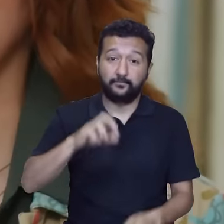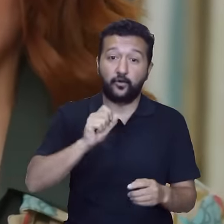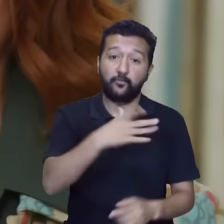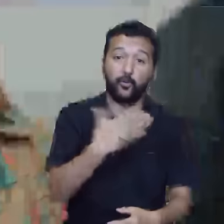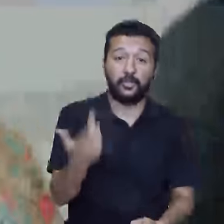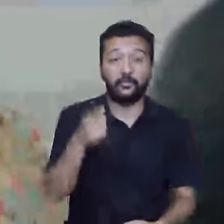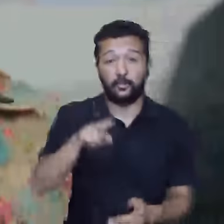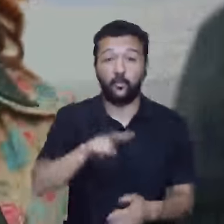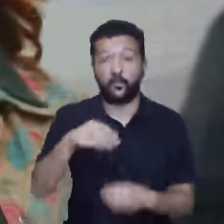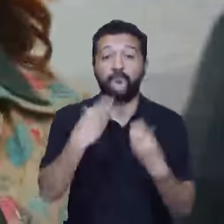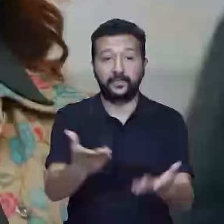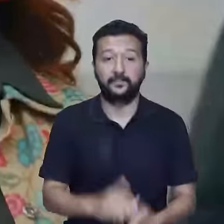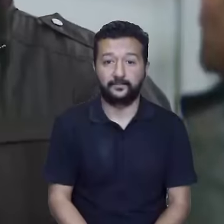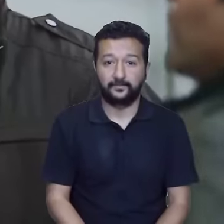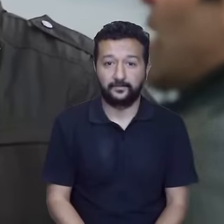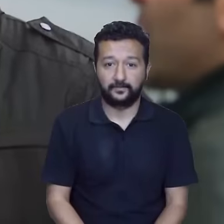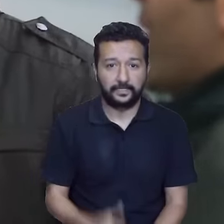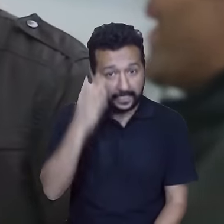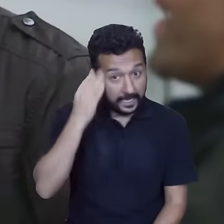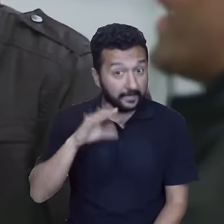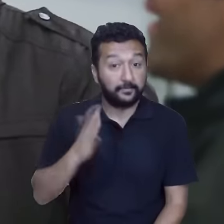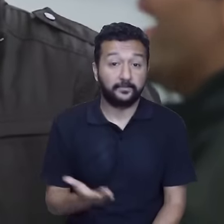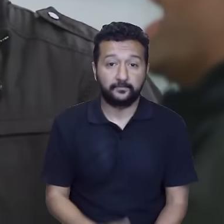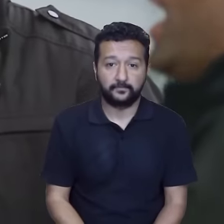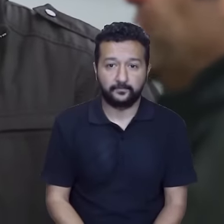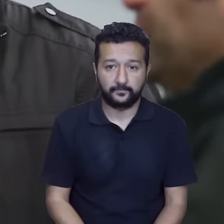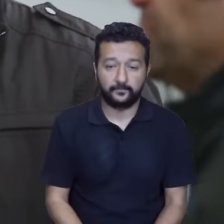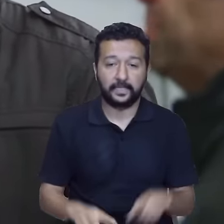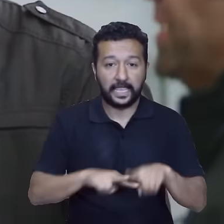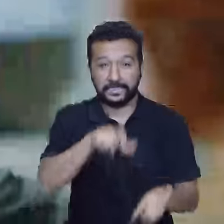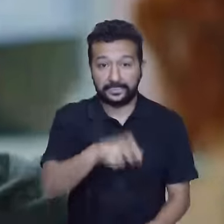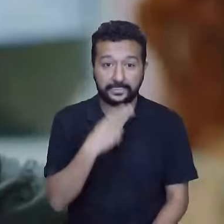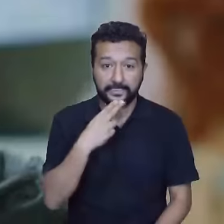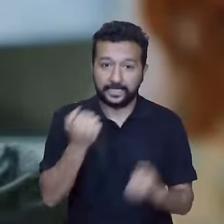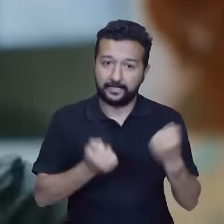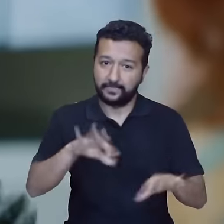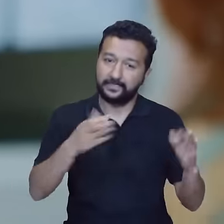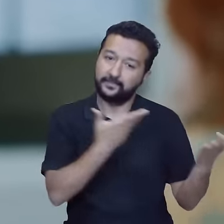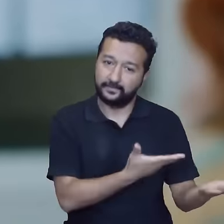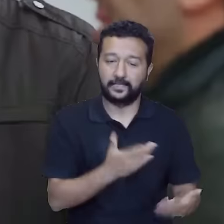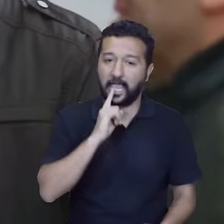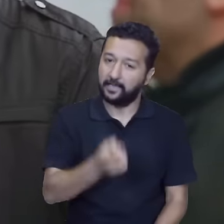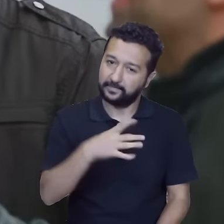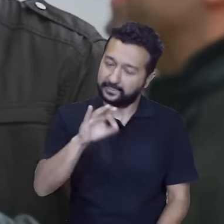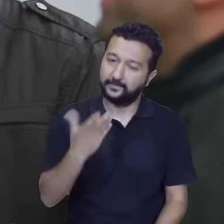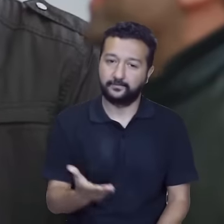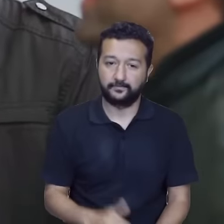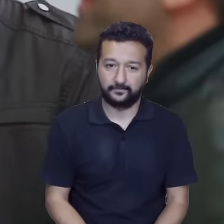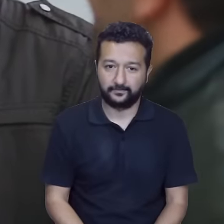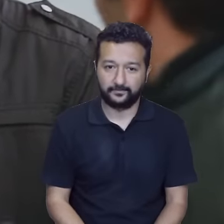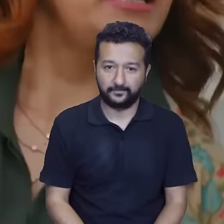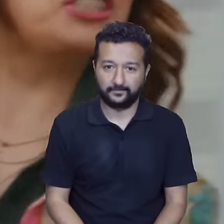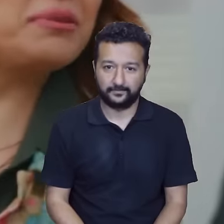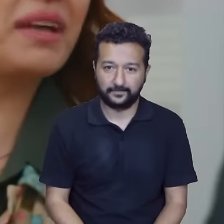rol, istediğime de yol veririm. Anlamadım. Ayşe Hanımcığım, arabanız hazır efendim. Emrinize amadeyim.